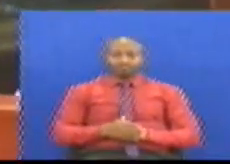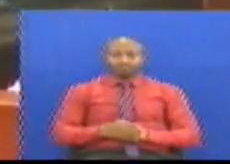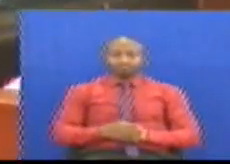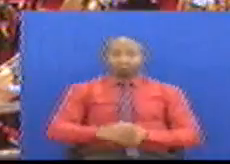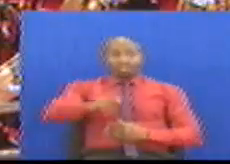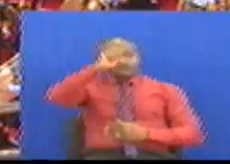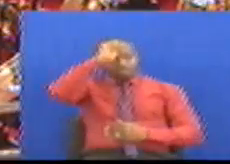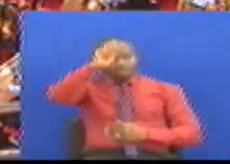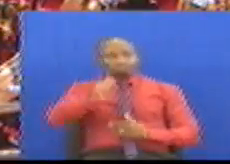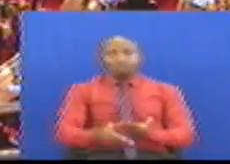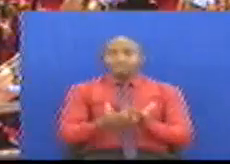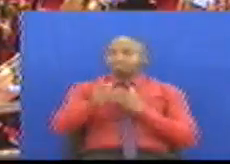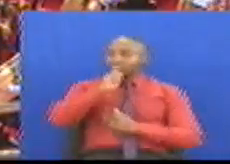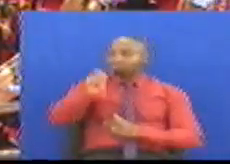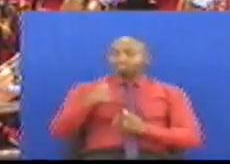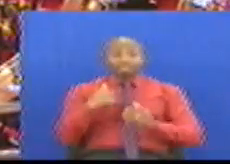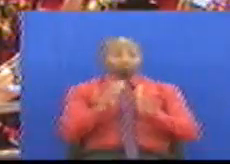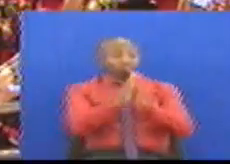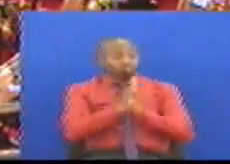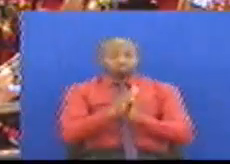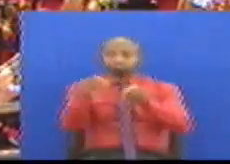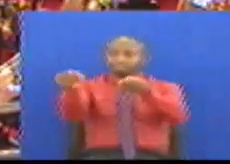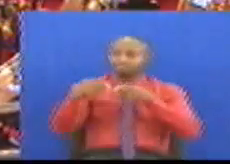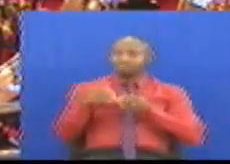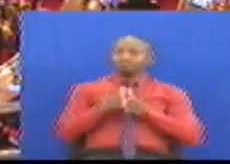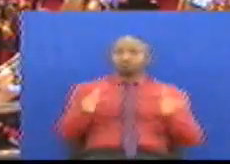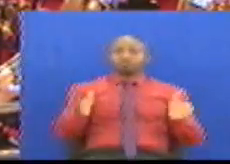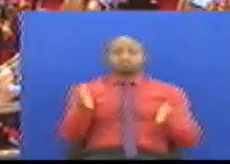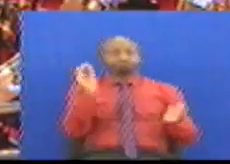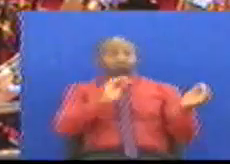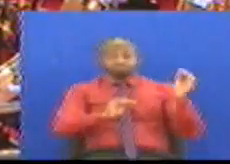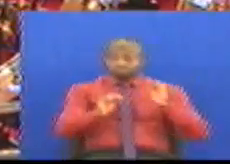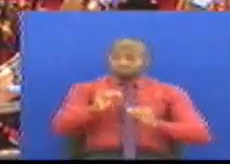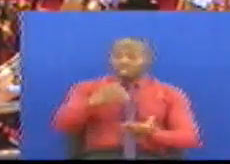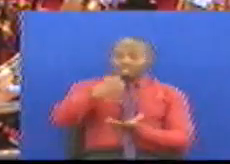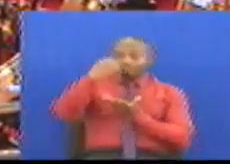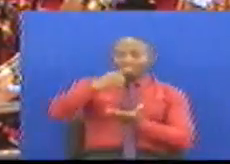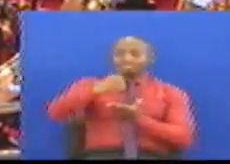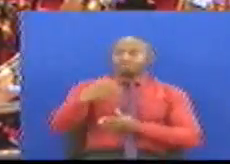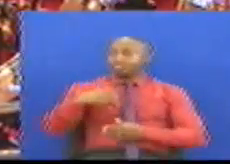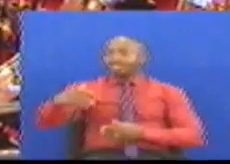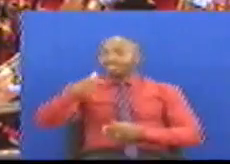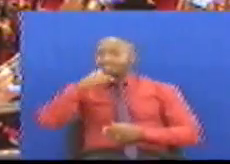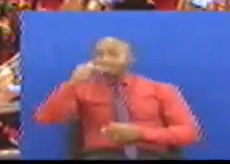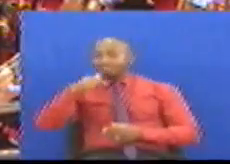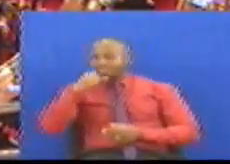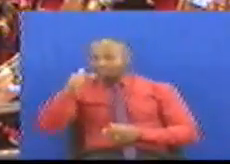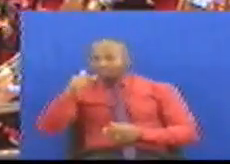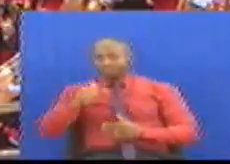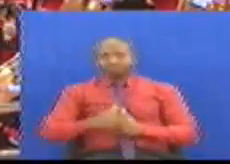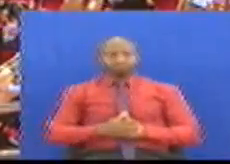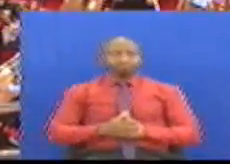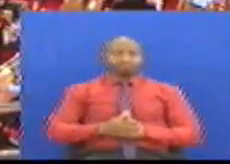Mheshimiwa Naibu Spika, nakushukuru kwa kunipa fursa hii ya kuweza kuchangia bajeti ya Wizara ya Tamisemi.